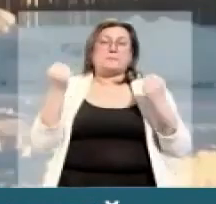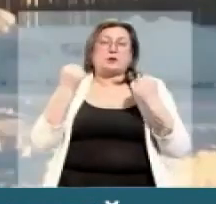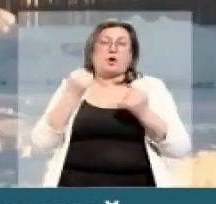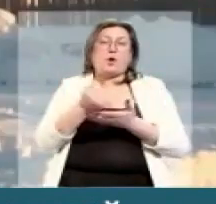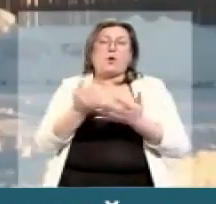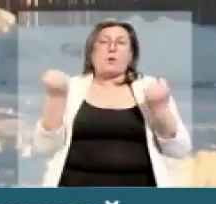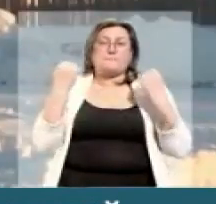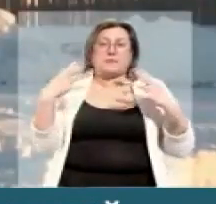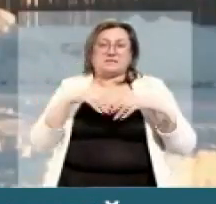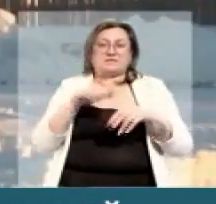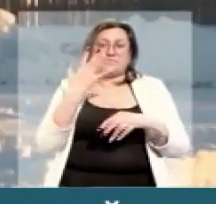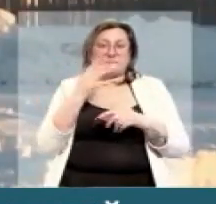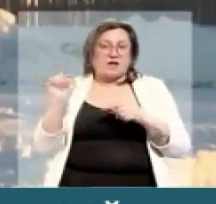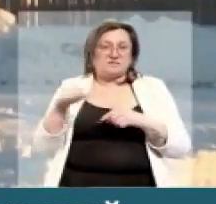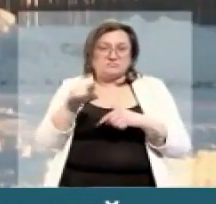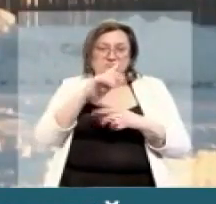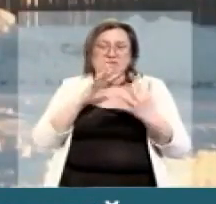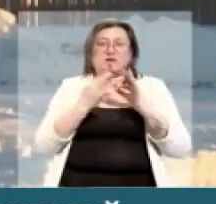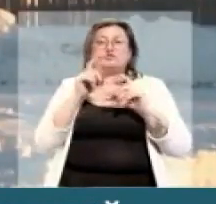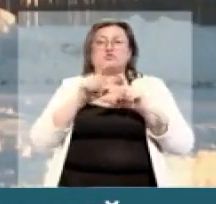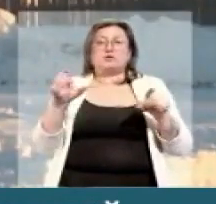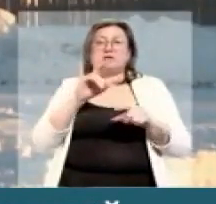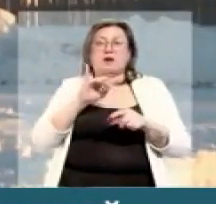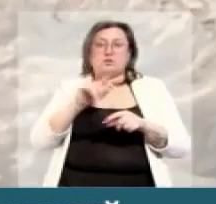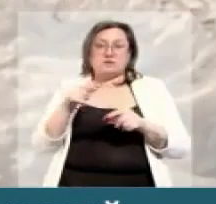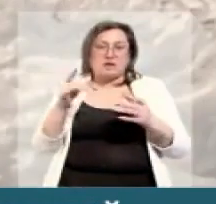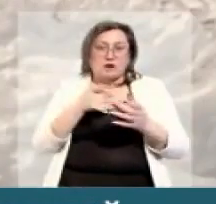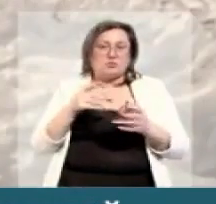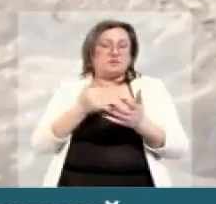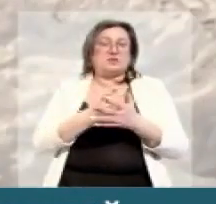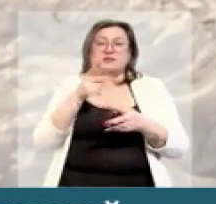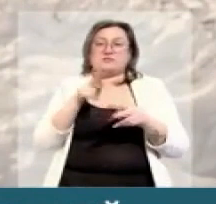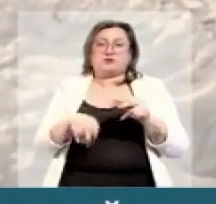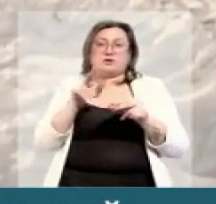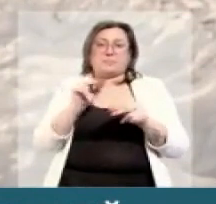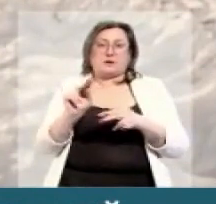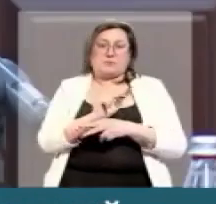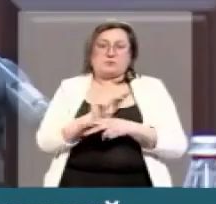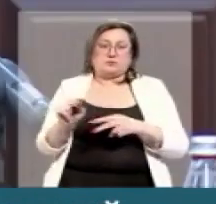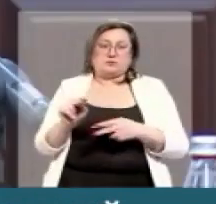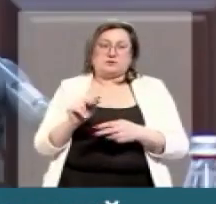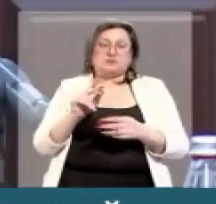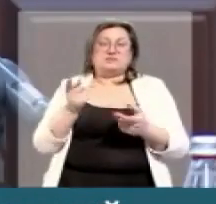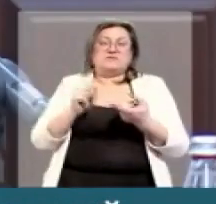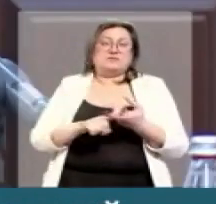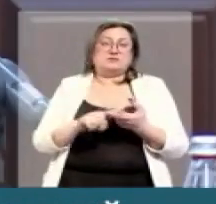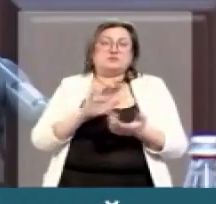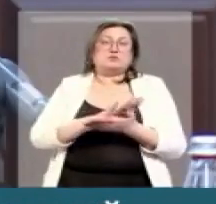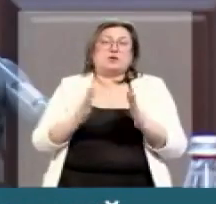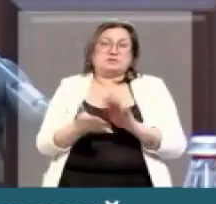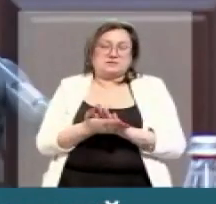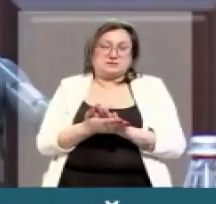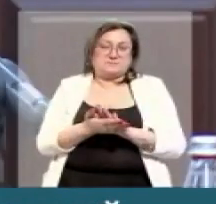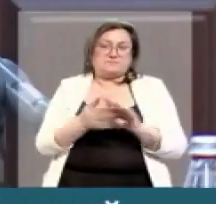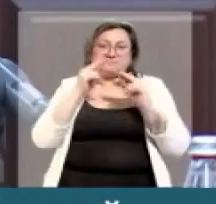спортивные комплексы в 5 селах. В одной из школ из Сарыкольского района так и не завершили капитальный ремонт. Сложившаяся